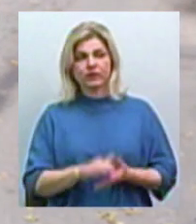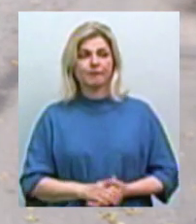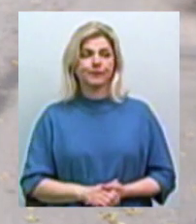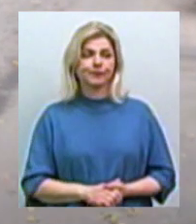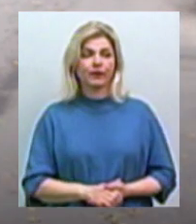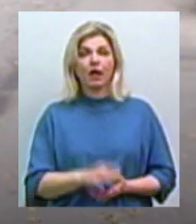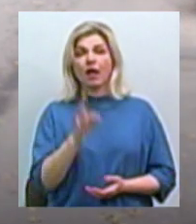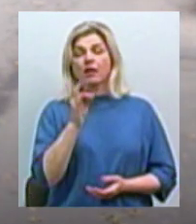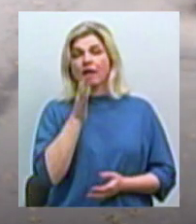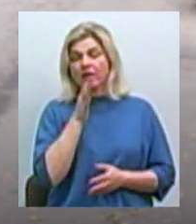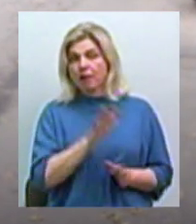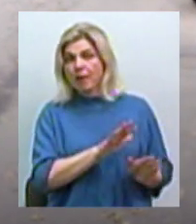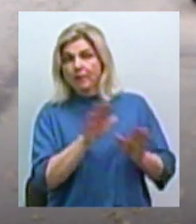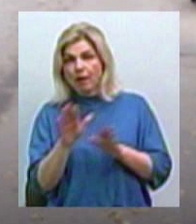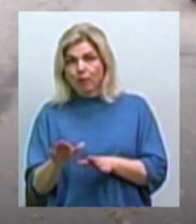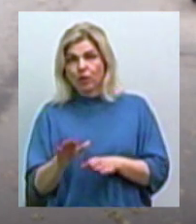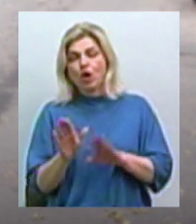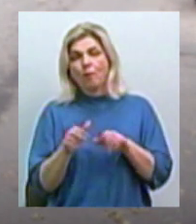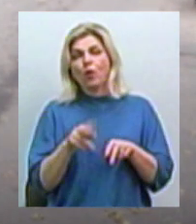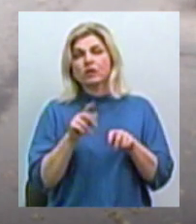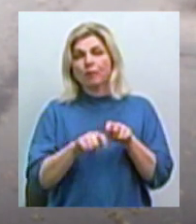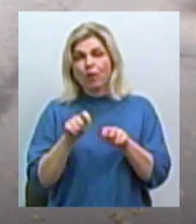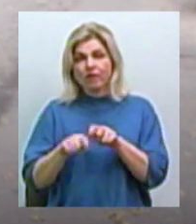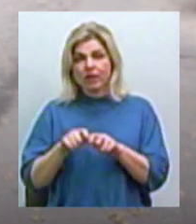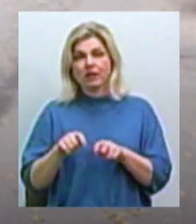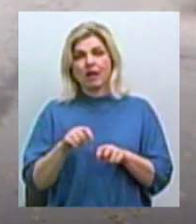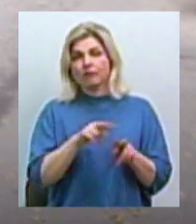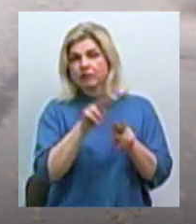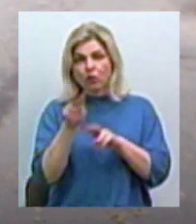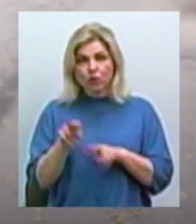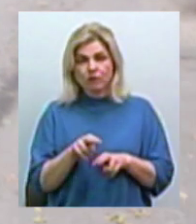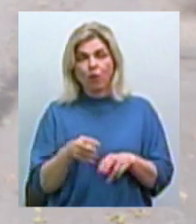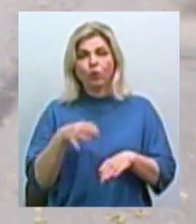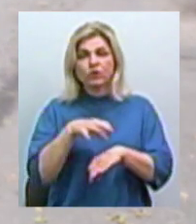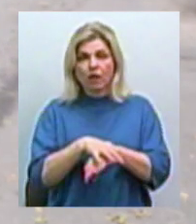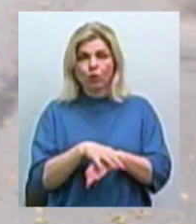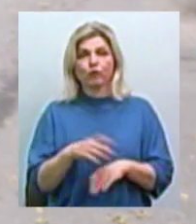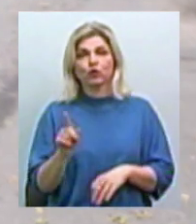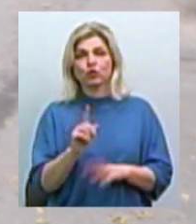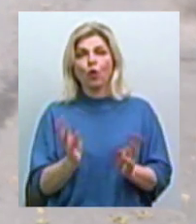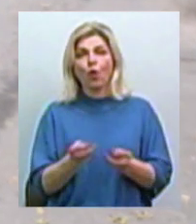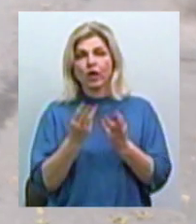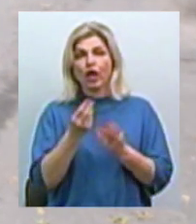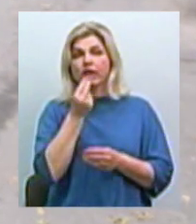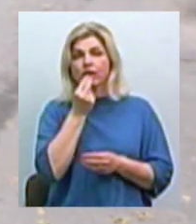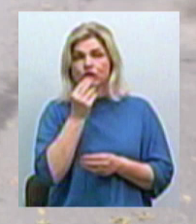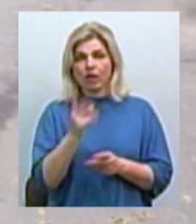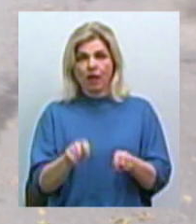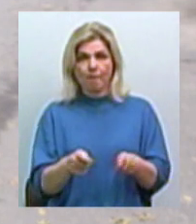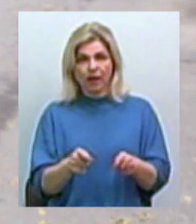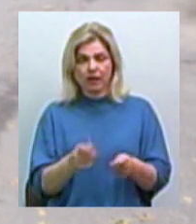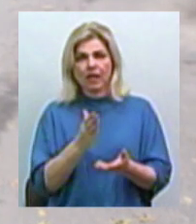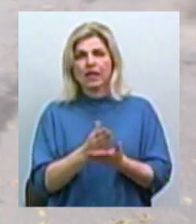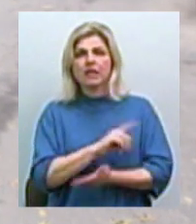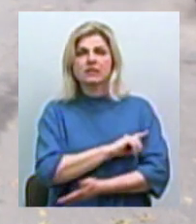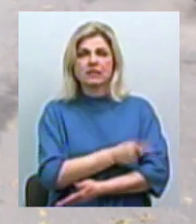місця пожежі та після проведення розвідки було встановлено, що горить їжа на плиті та є сильне